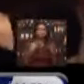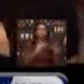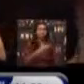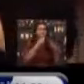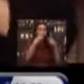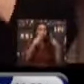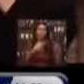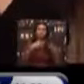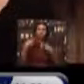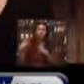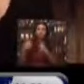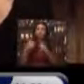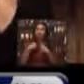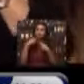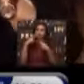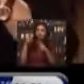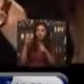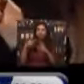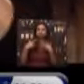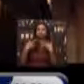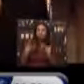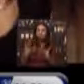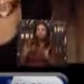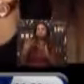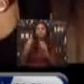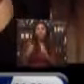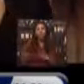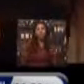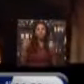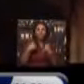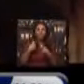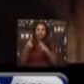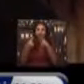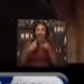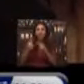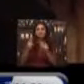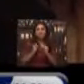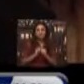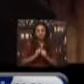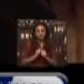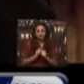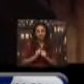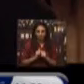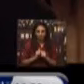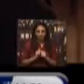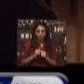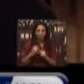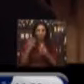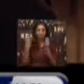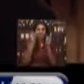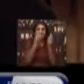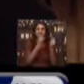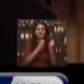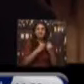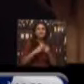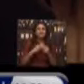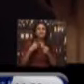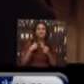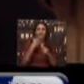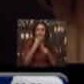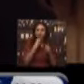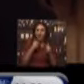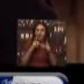ويبوس الايادي. فغصب عن الواحد بيبقى متأثر يعني بالمعاملة دي وبالكلام بتاعه الحلو